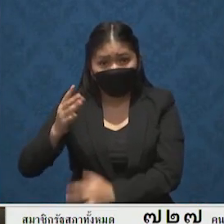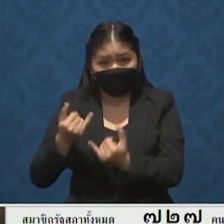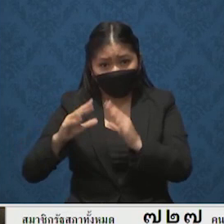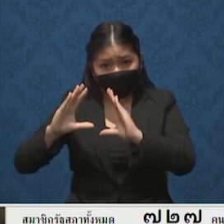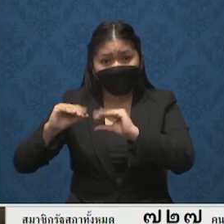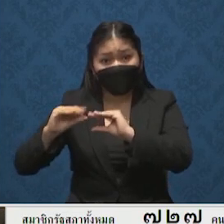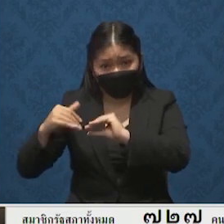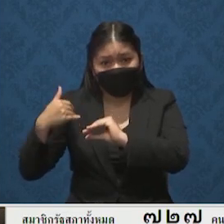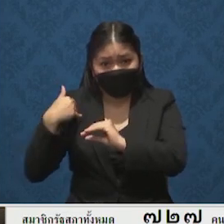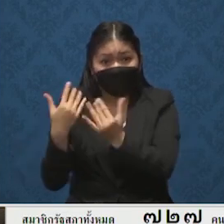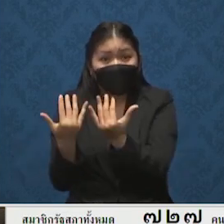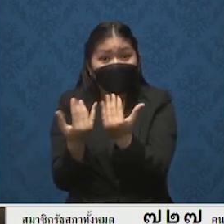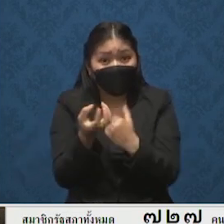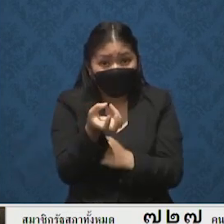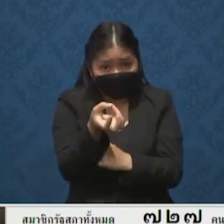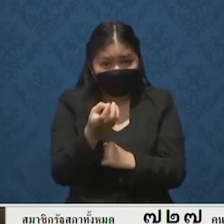ครับ